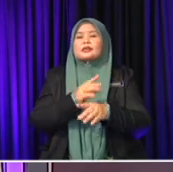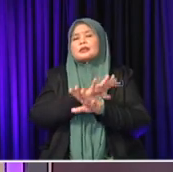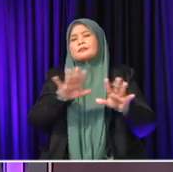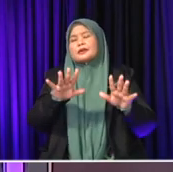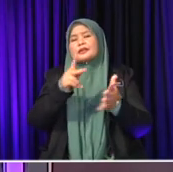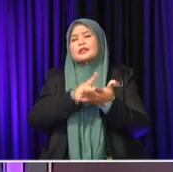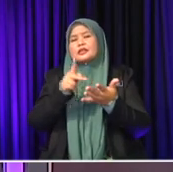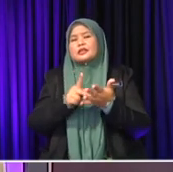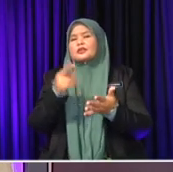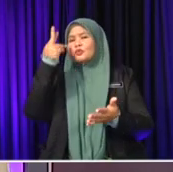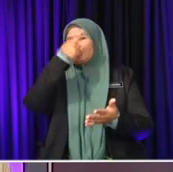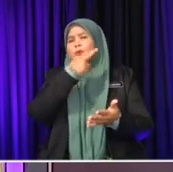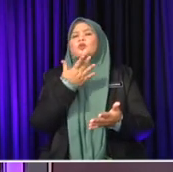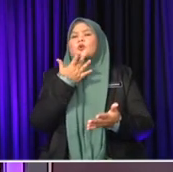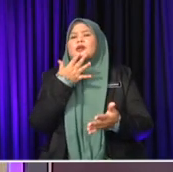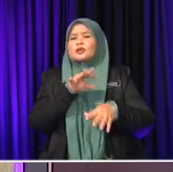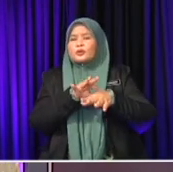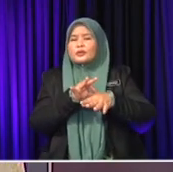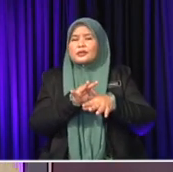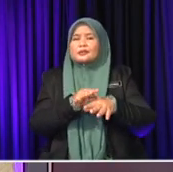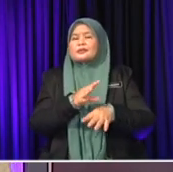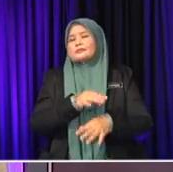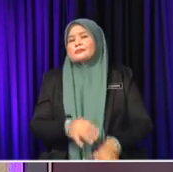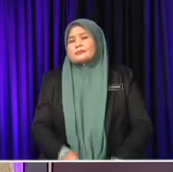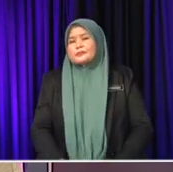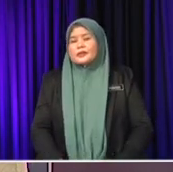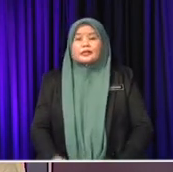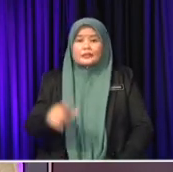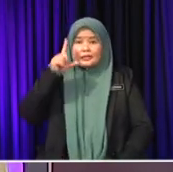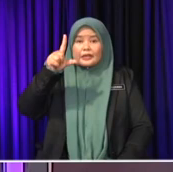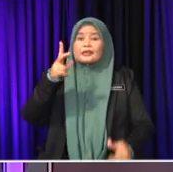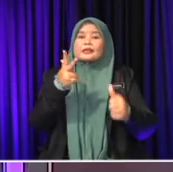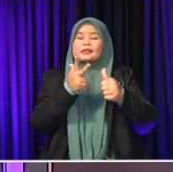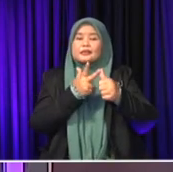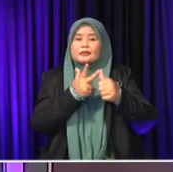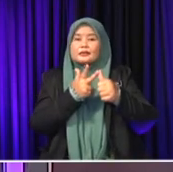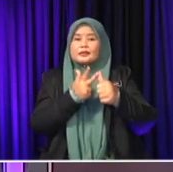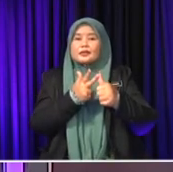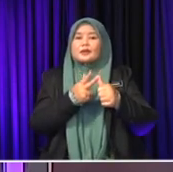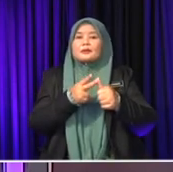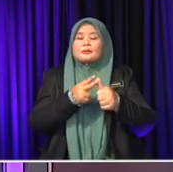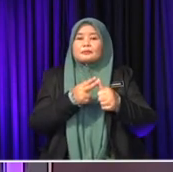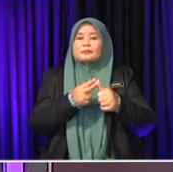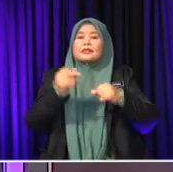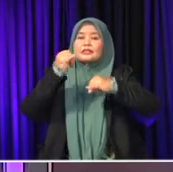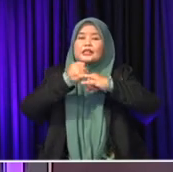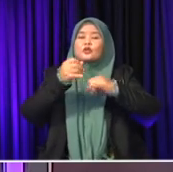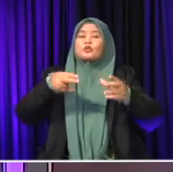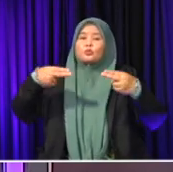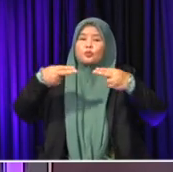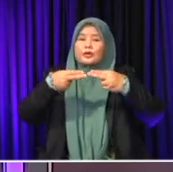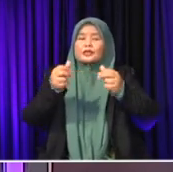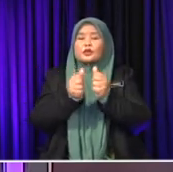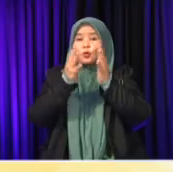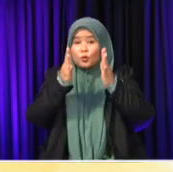kepada para serupa warna kulit dan sebagainya kita lihat pulau yang ketiga menjalin hubungan dengan orang bukan